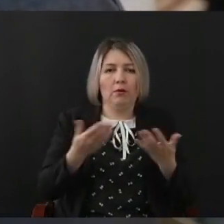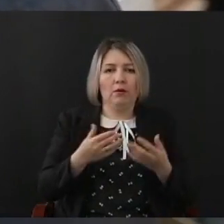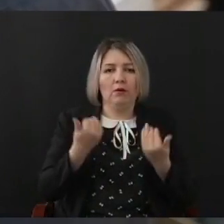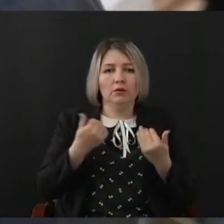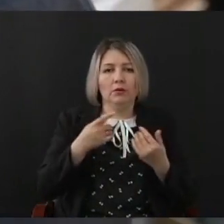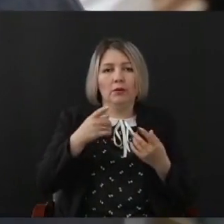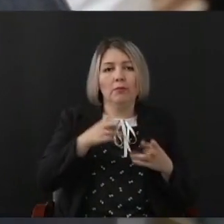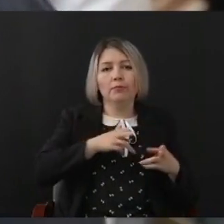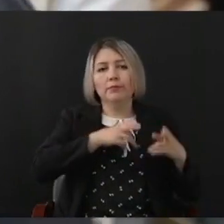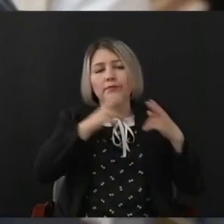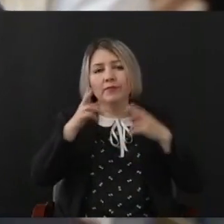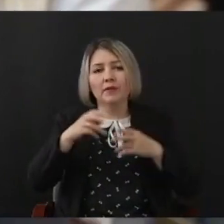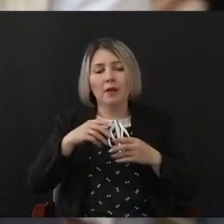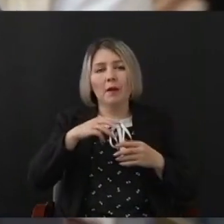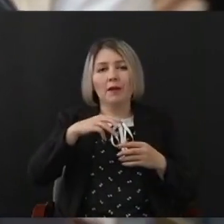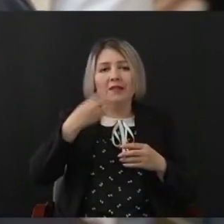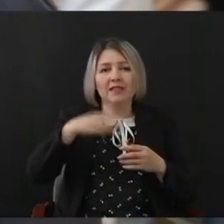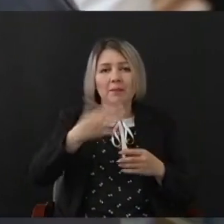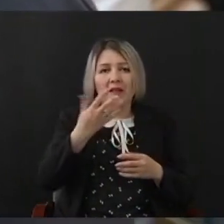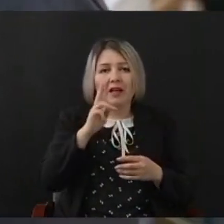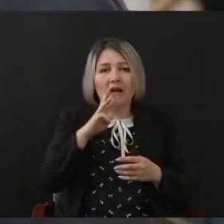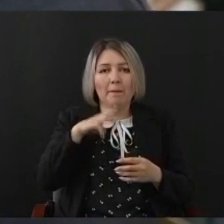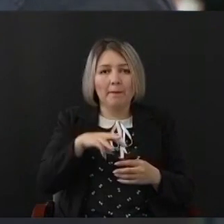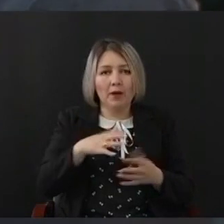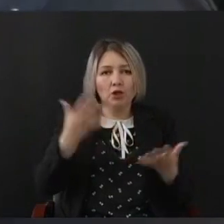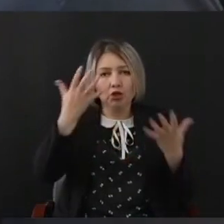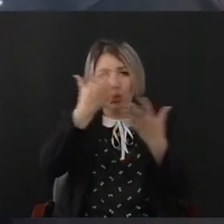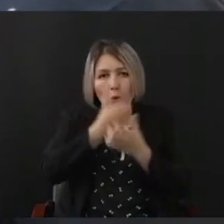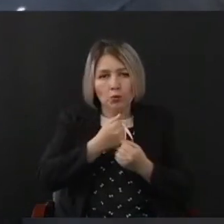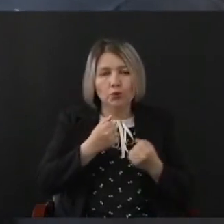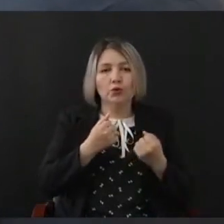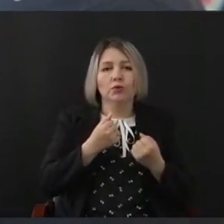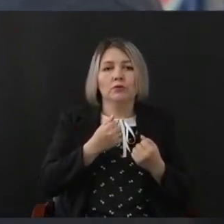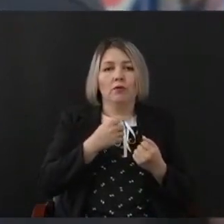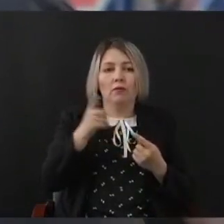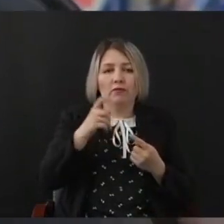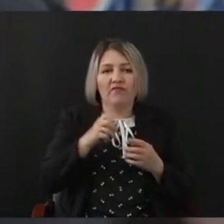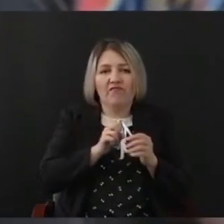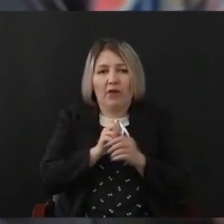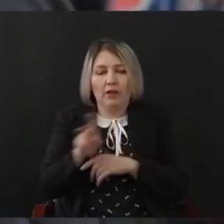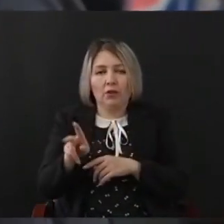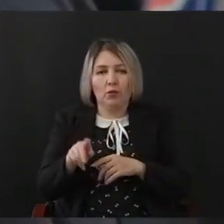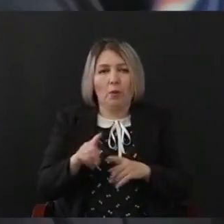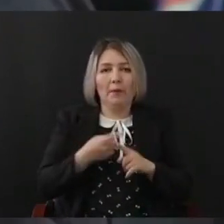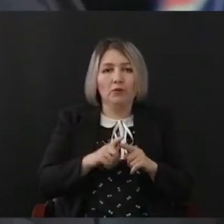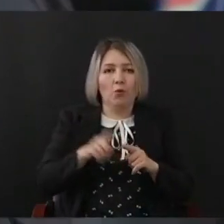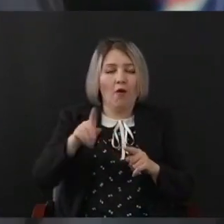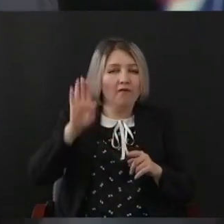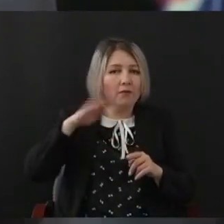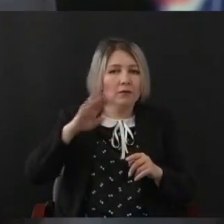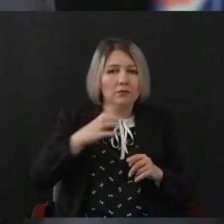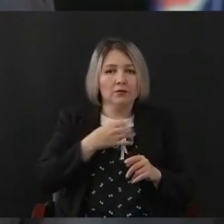35 километров ночью. Часто там нас выгоняют, потому что мы набираем себе воду. У меня на участке стоит